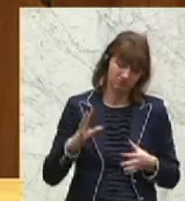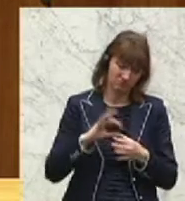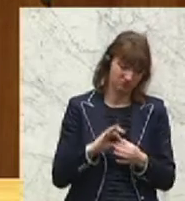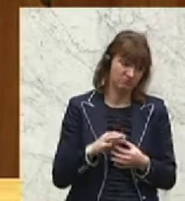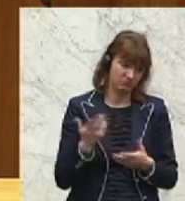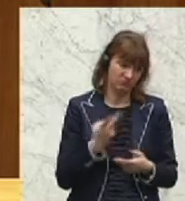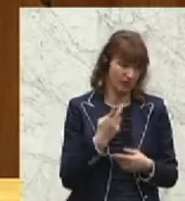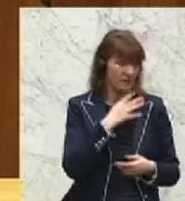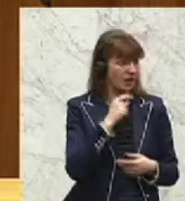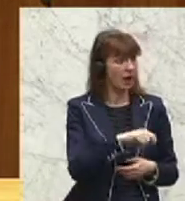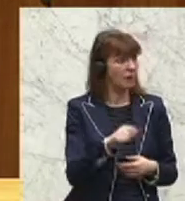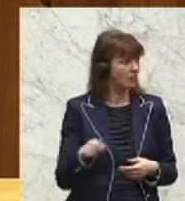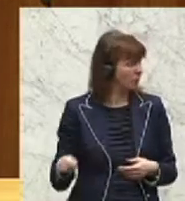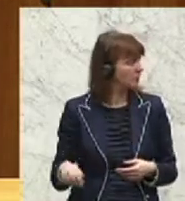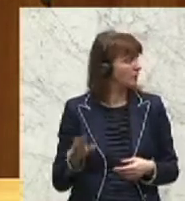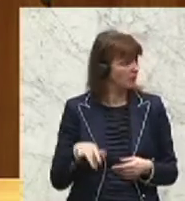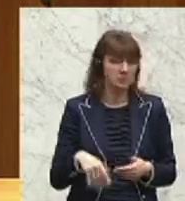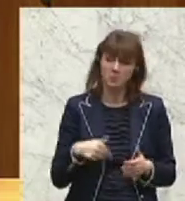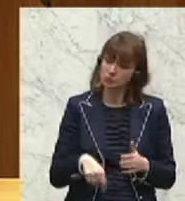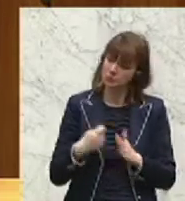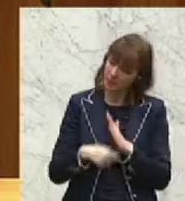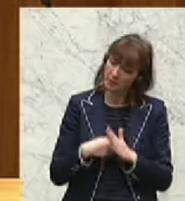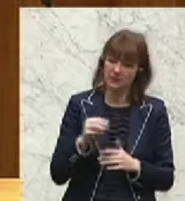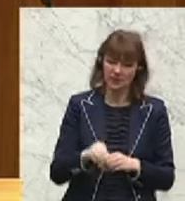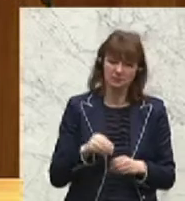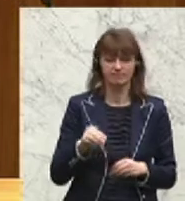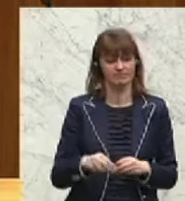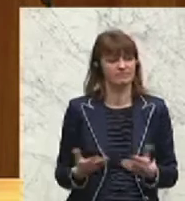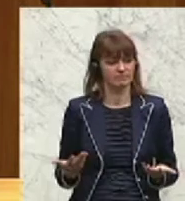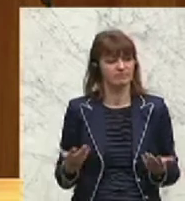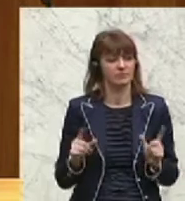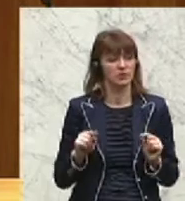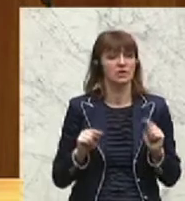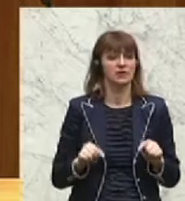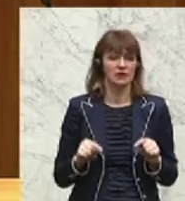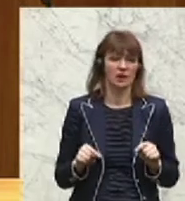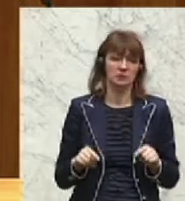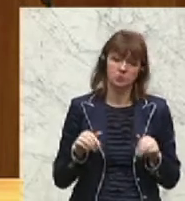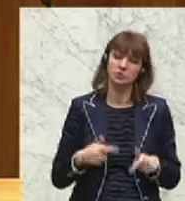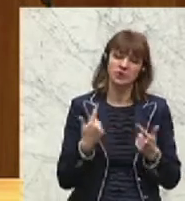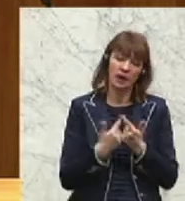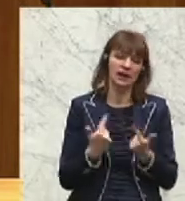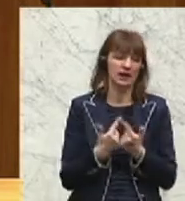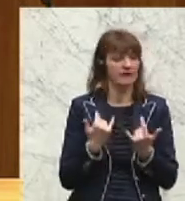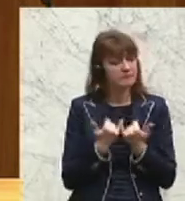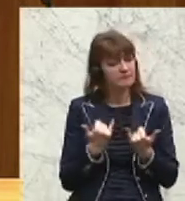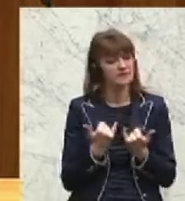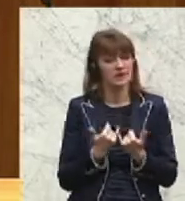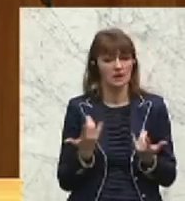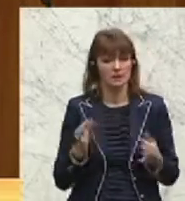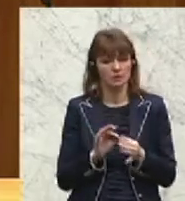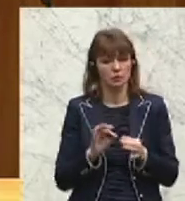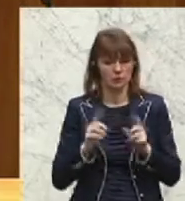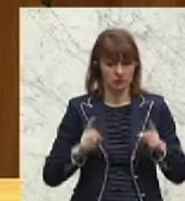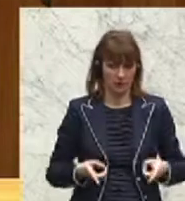viele Abgeordnete hierinnen auf Verbesserung drängen, wo das mal erklärt werden muss, wie das Ganze jetzt funktionieren soll oder wie